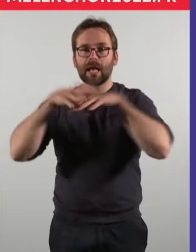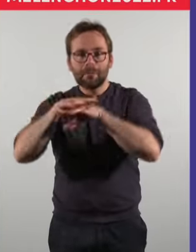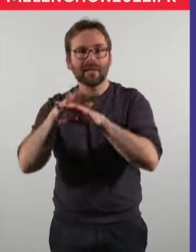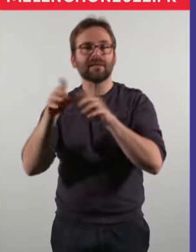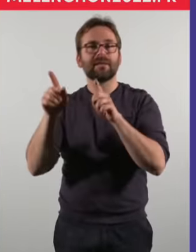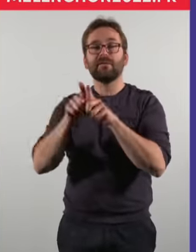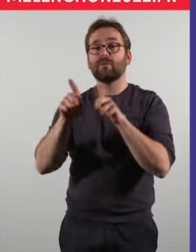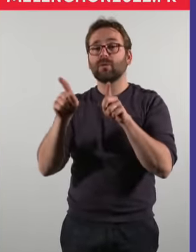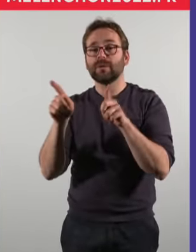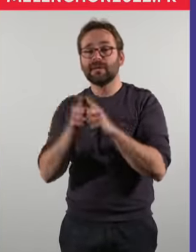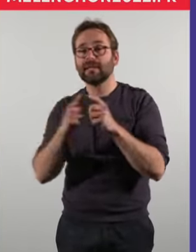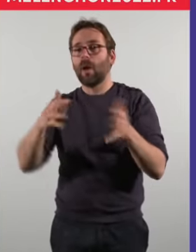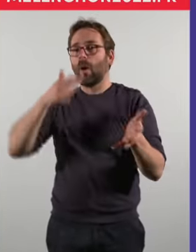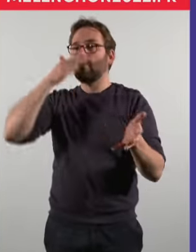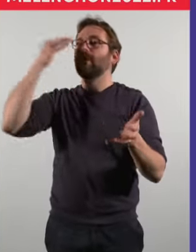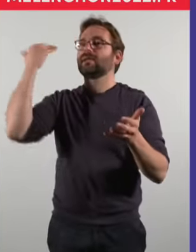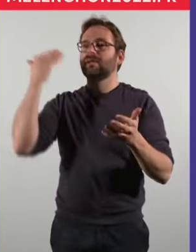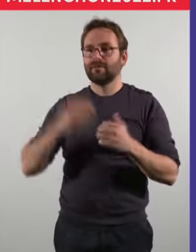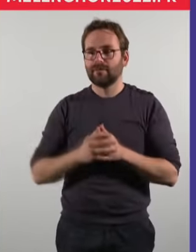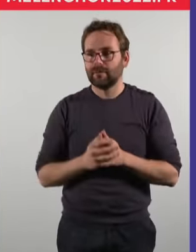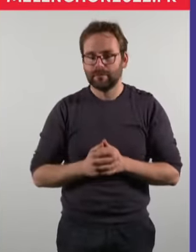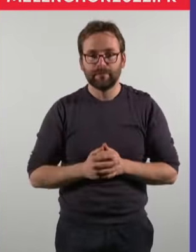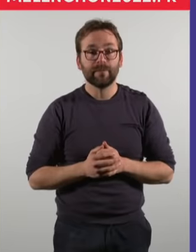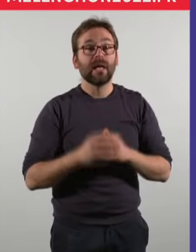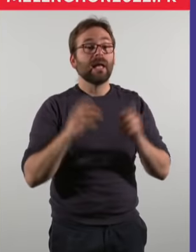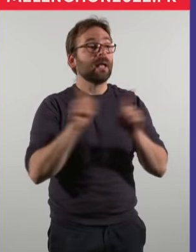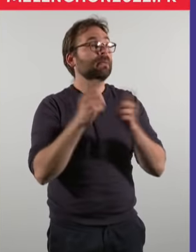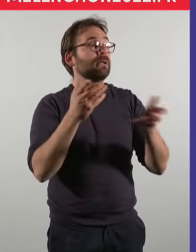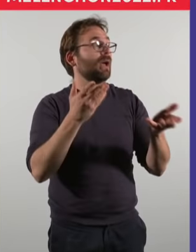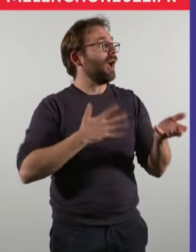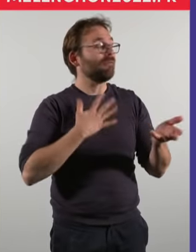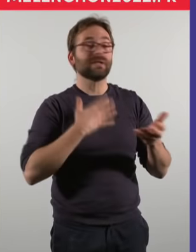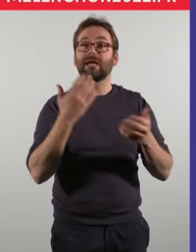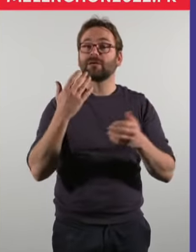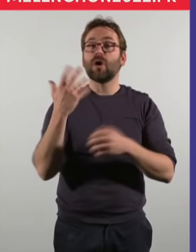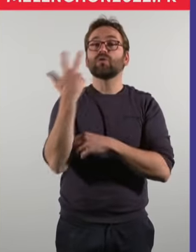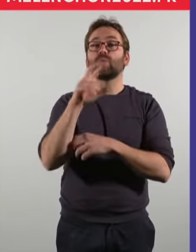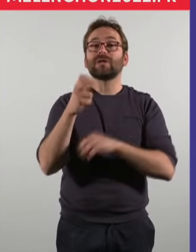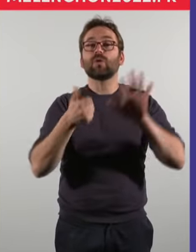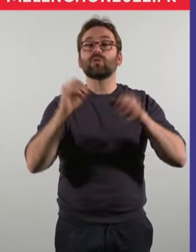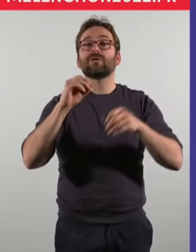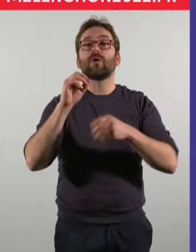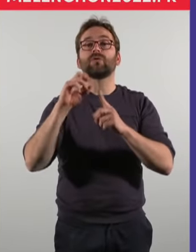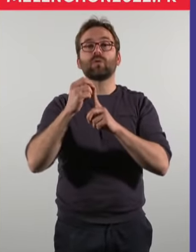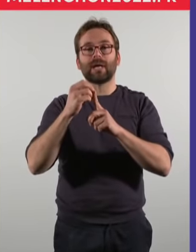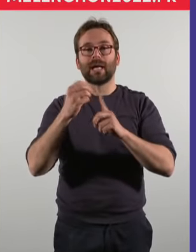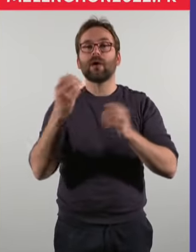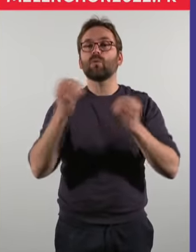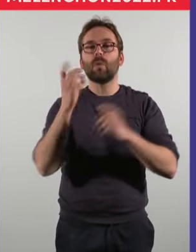temps, avec une expérience de vision à 360 degrés sur vos téléphones portables.